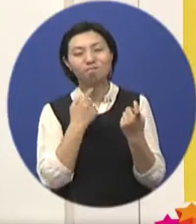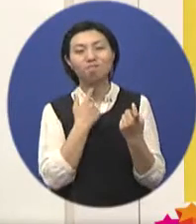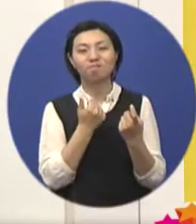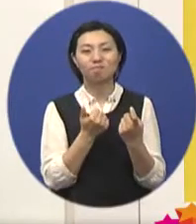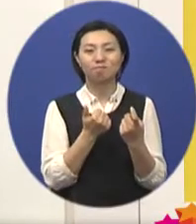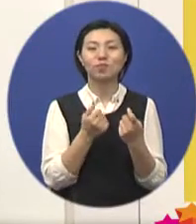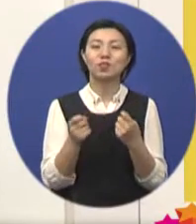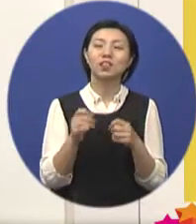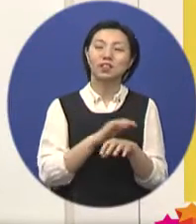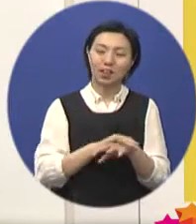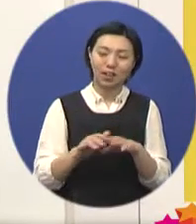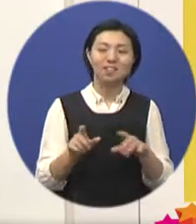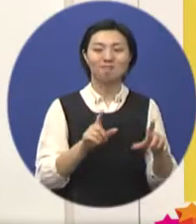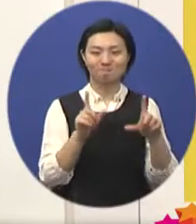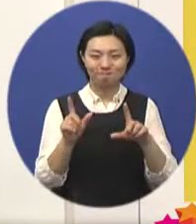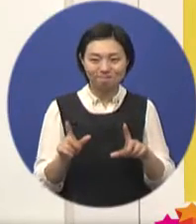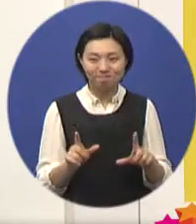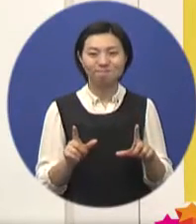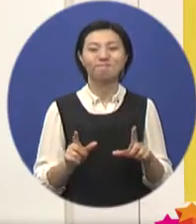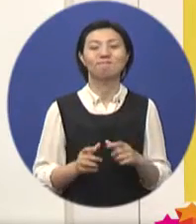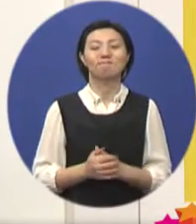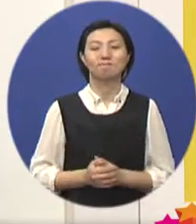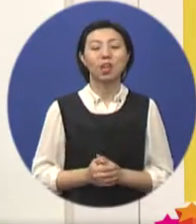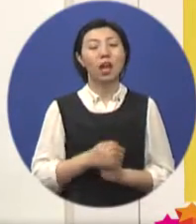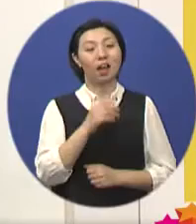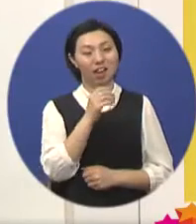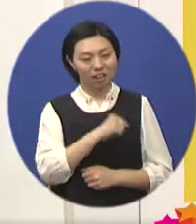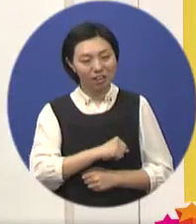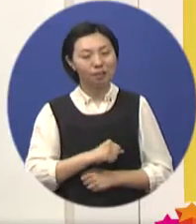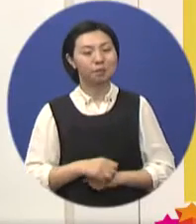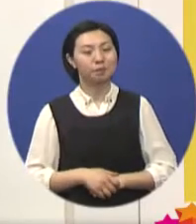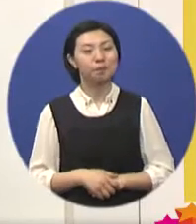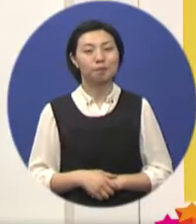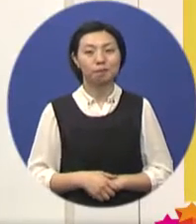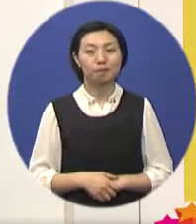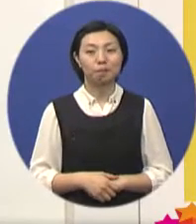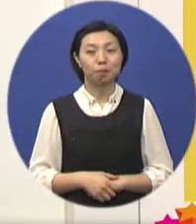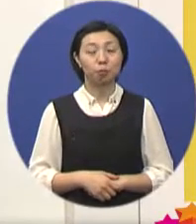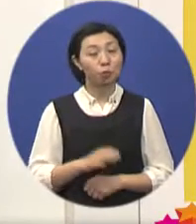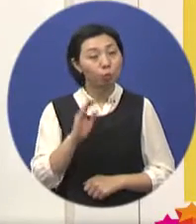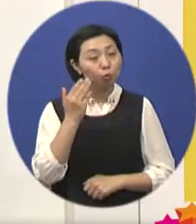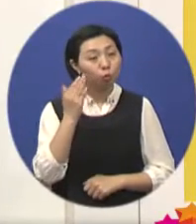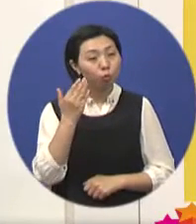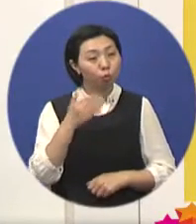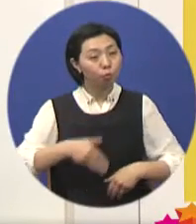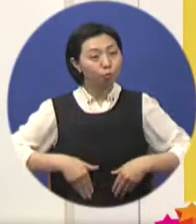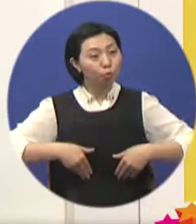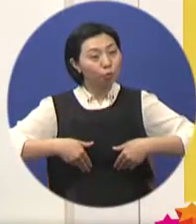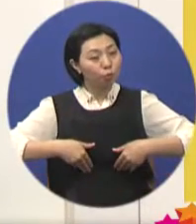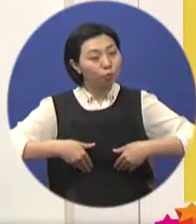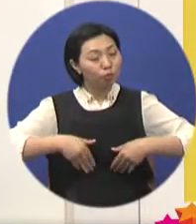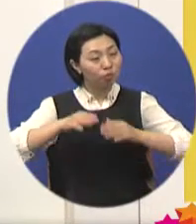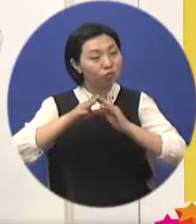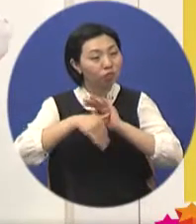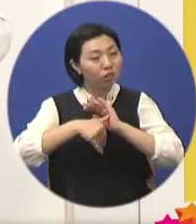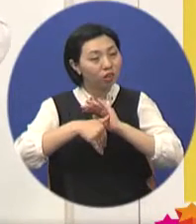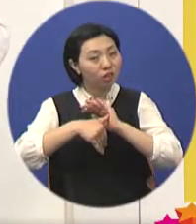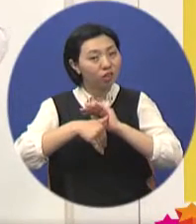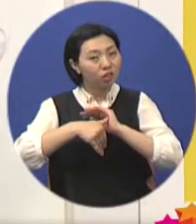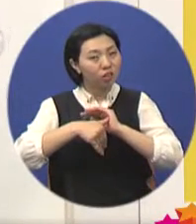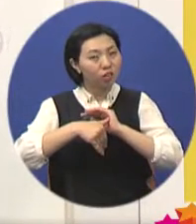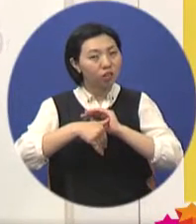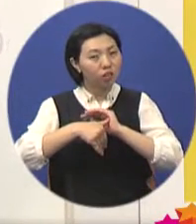그래들 지냅니다. 네. 아 그러셨어요. 네. 요즘은 뭐 요즘 봄인데 네. 특히나